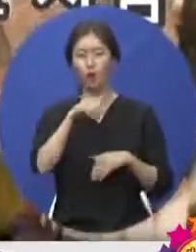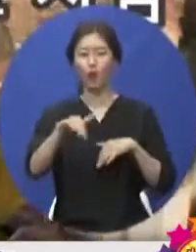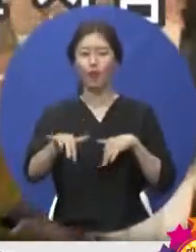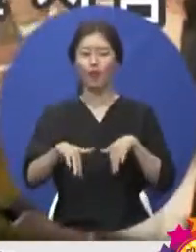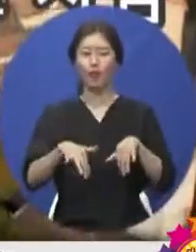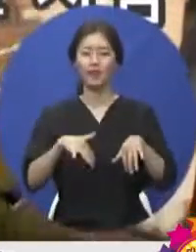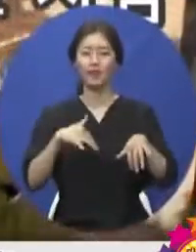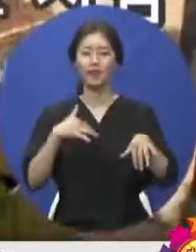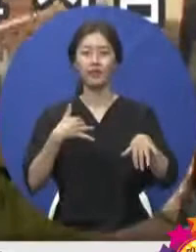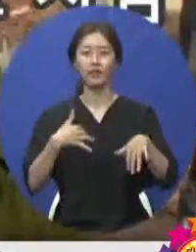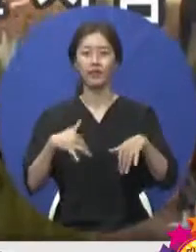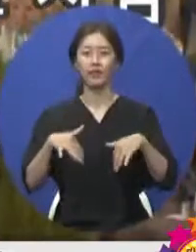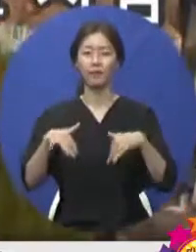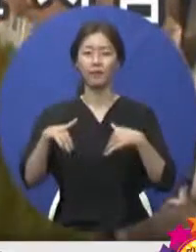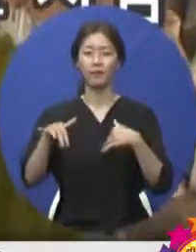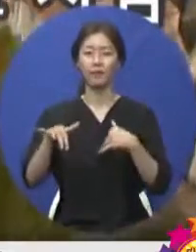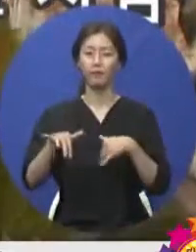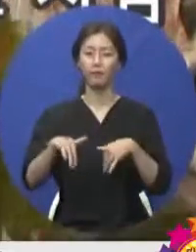명동거리